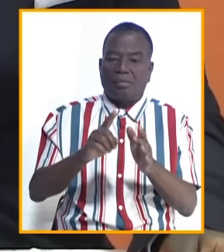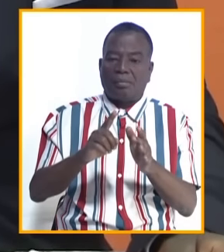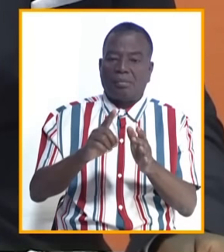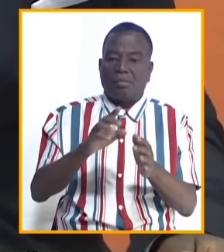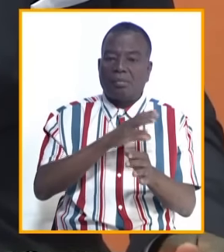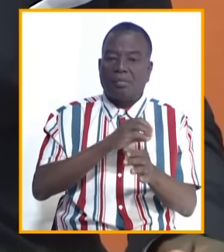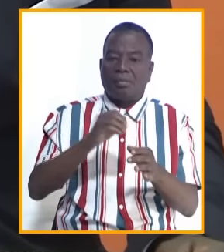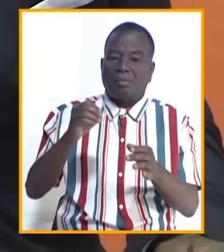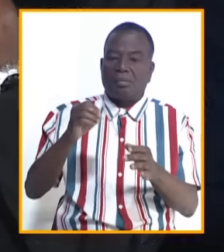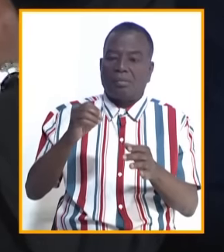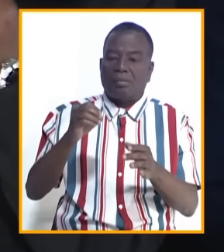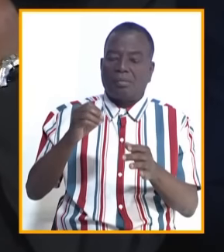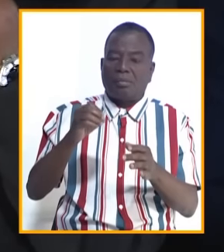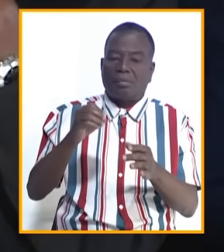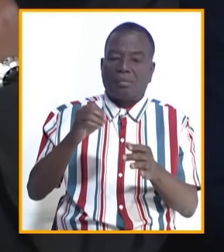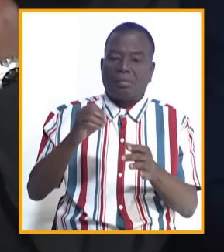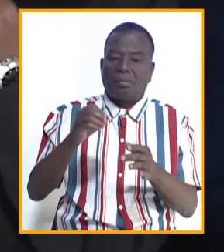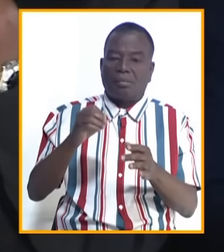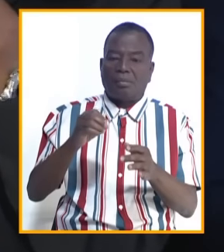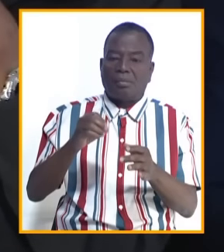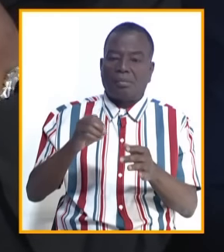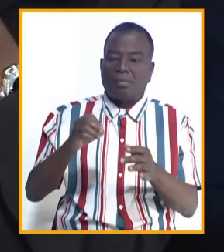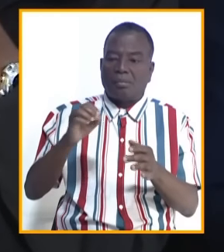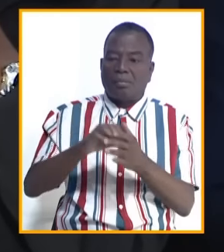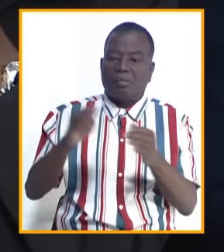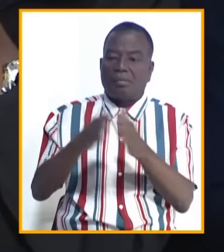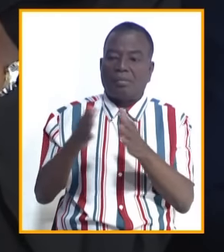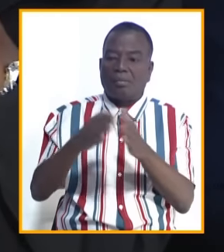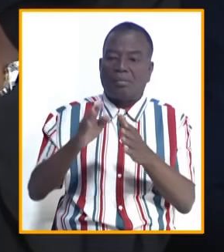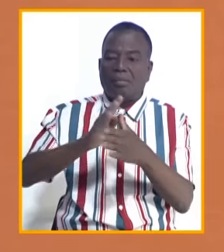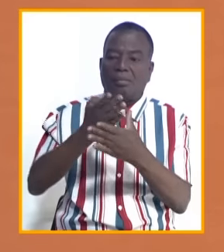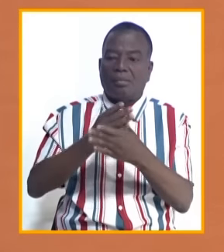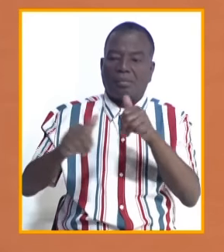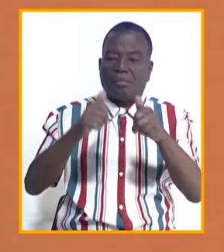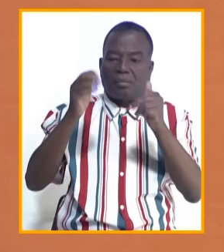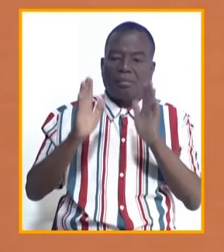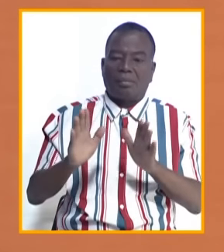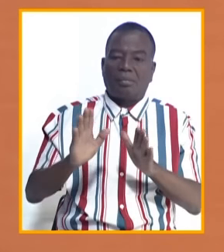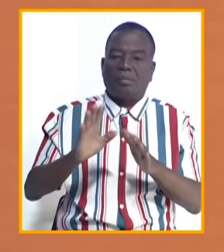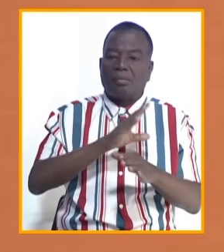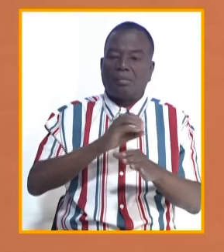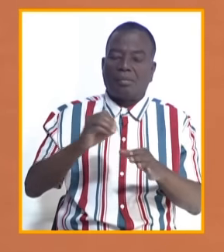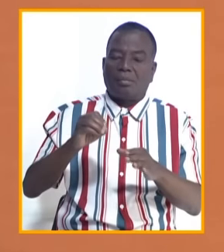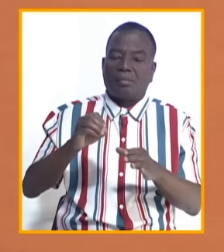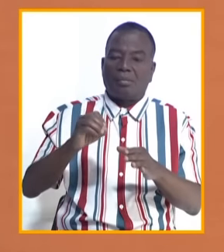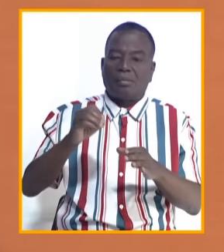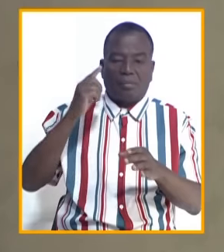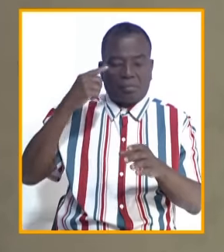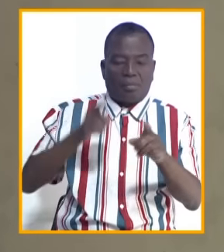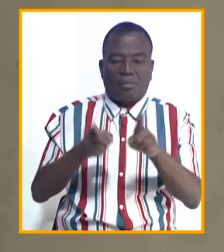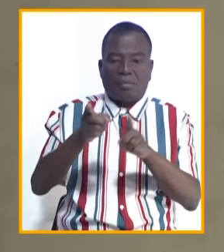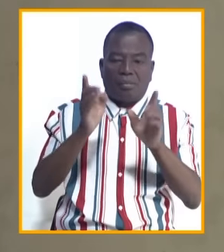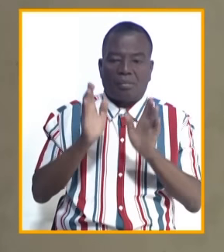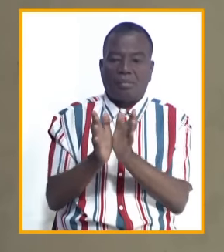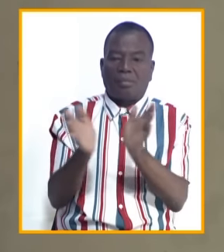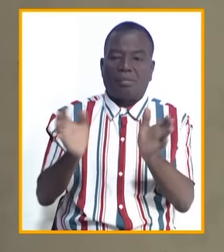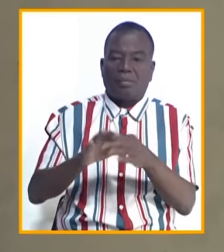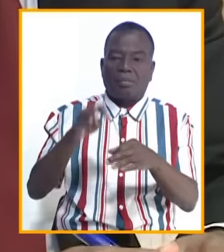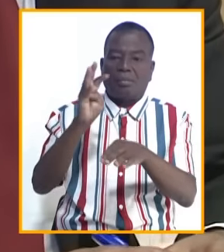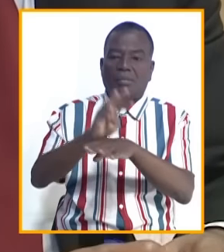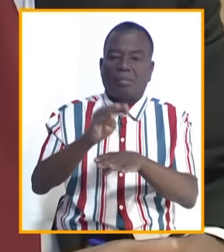cycle 2021-2025, axe majeur de cette rencontre entre acteurs clés du secteur. Pour le directeur général de l'emploi,